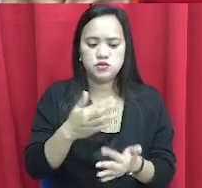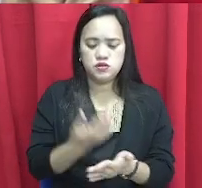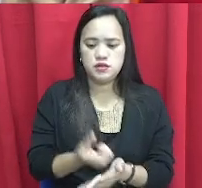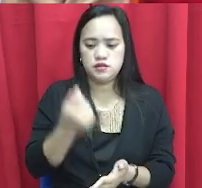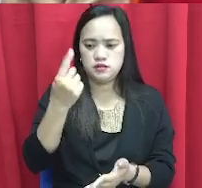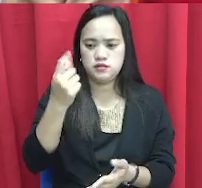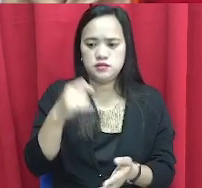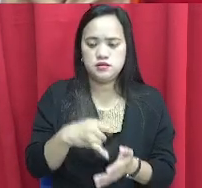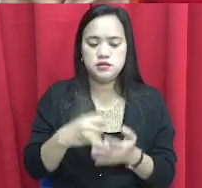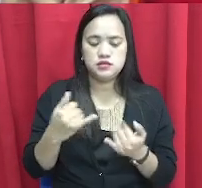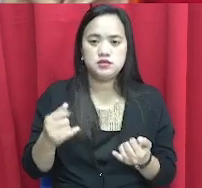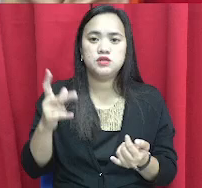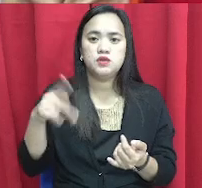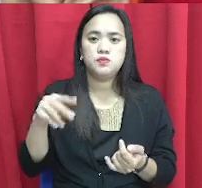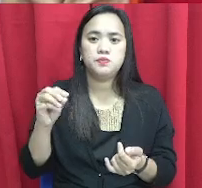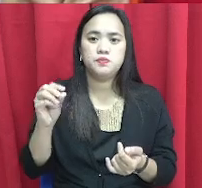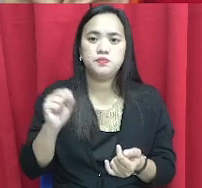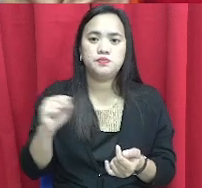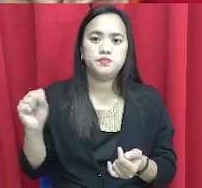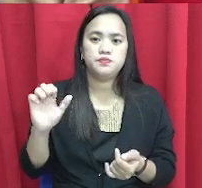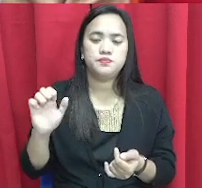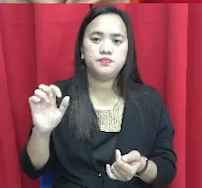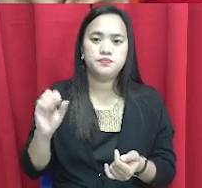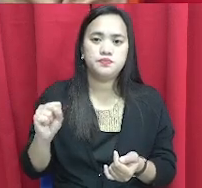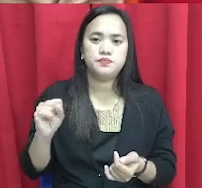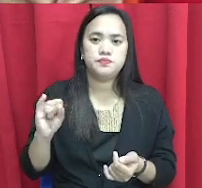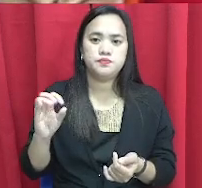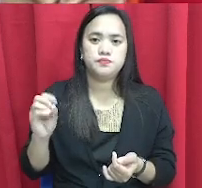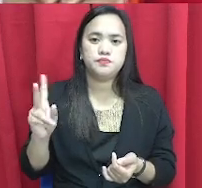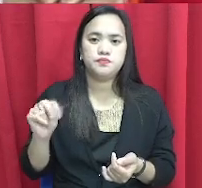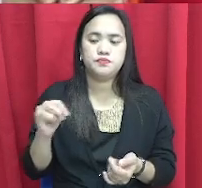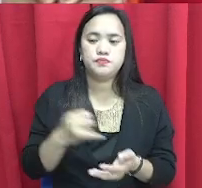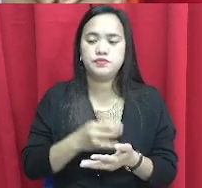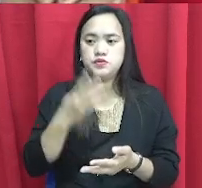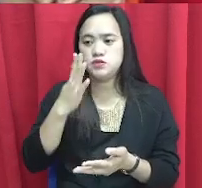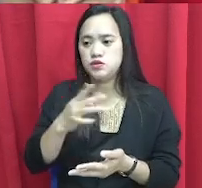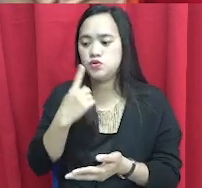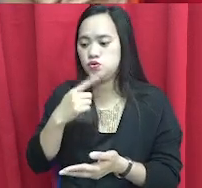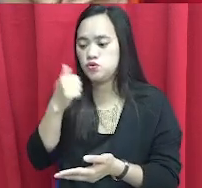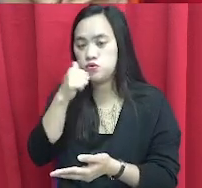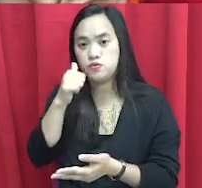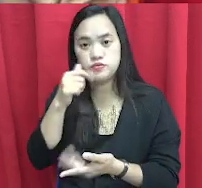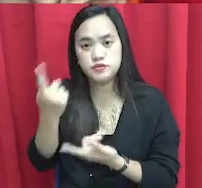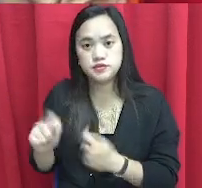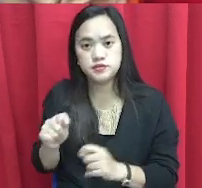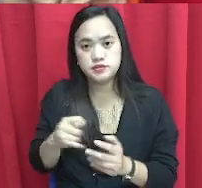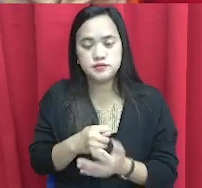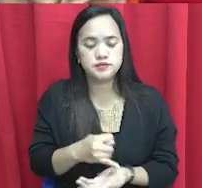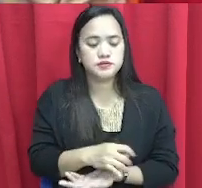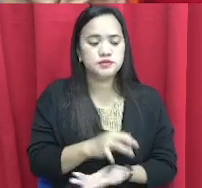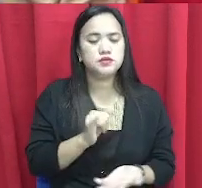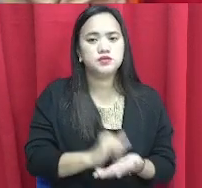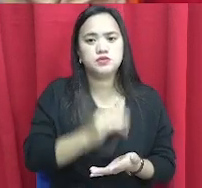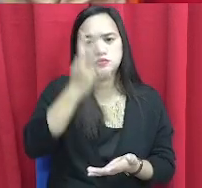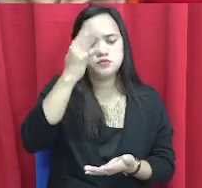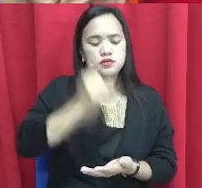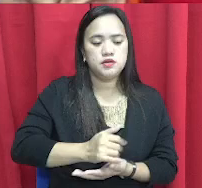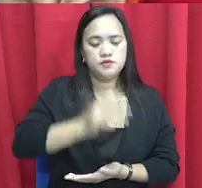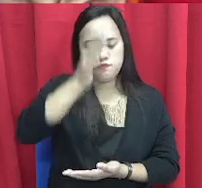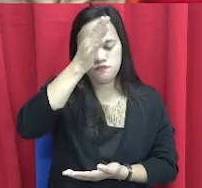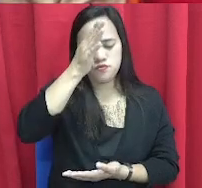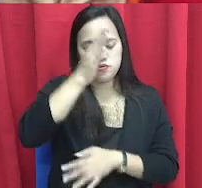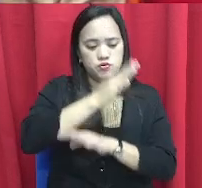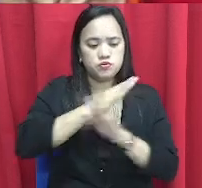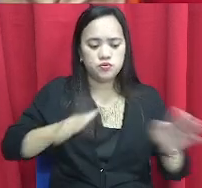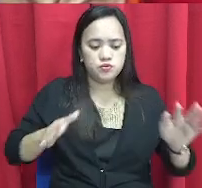possession pag mamay-ari sila ng Diyos nagtiwala lamang SAO kay mga kapatid mga fathers Hwag po nating tanggalin